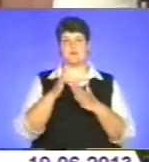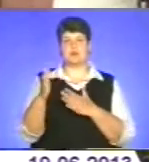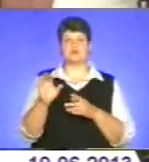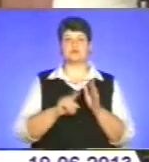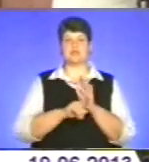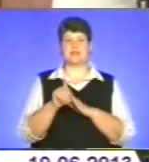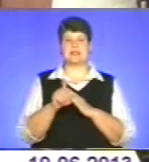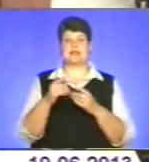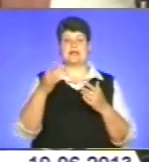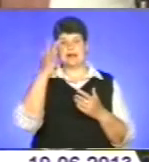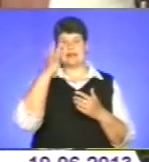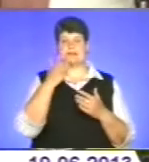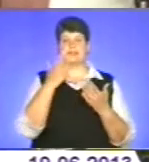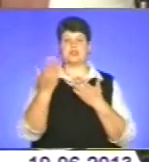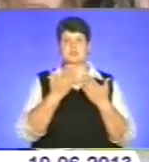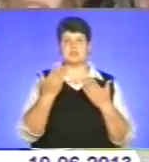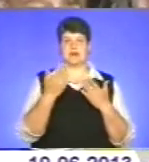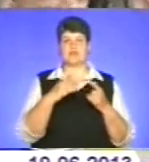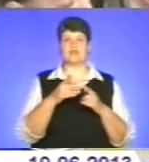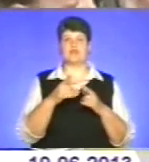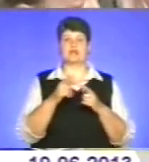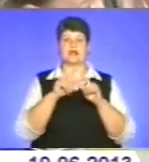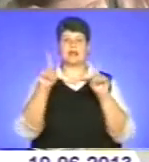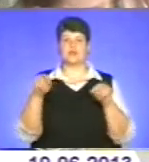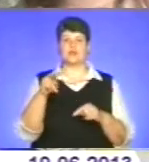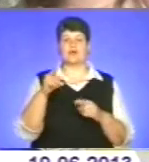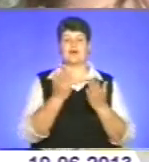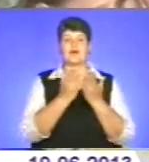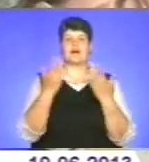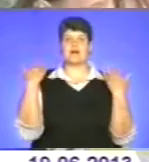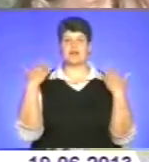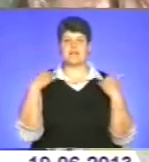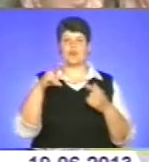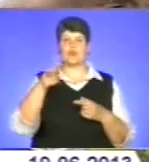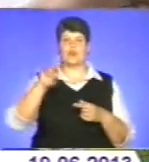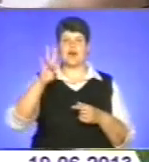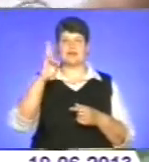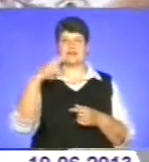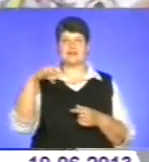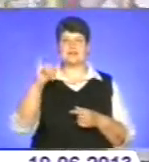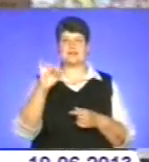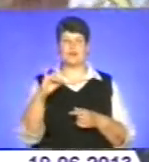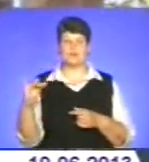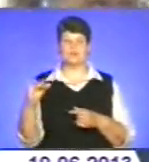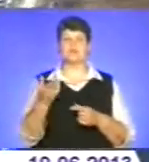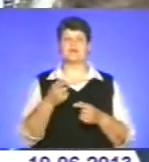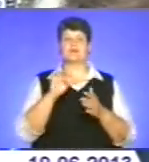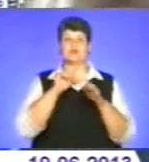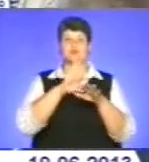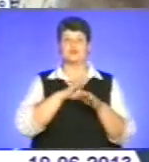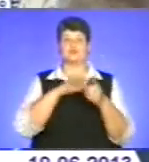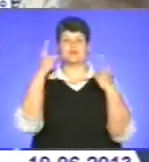читання літературним круїзом в країну Канікуляндію. Веселі канікули зустрінемо на ура. Відвідавши казкову долину,